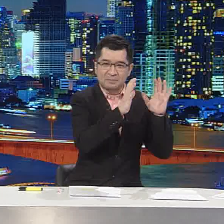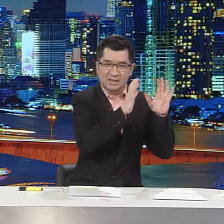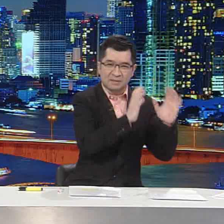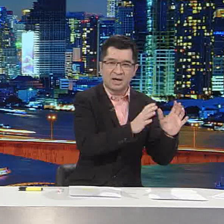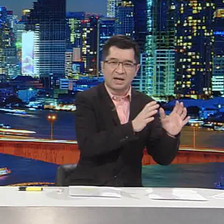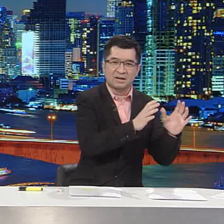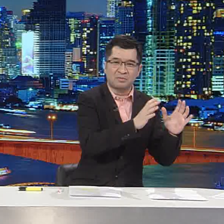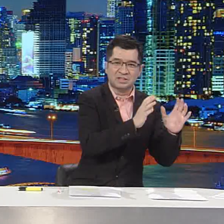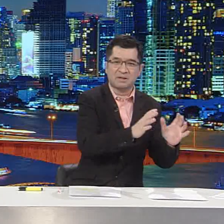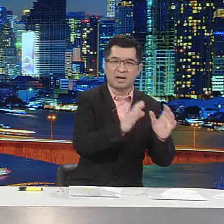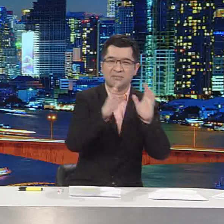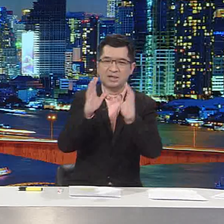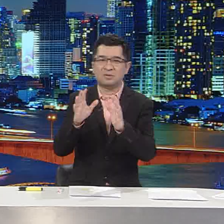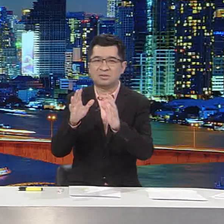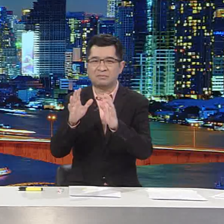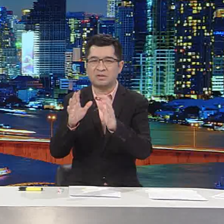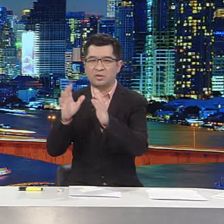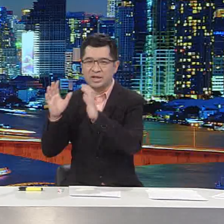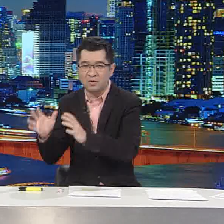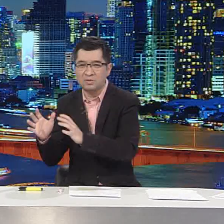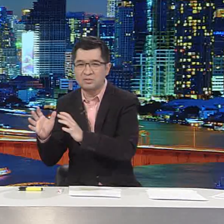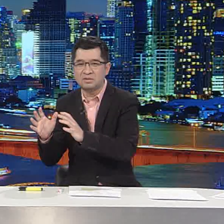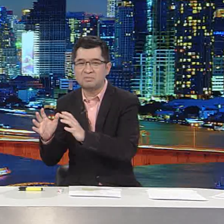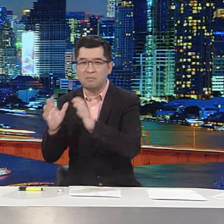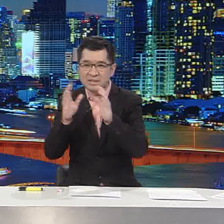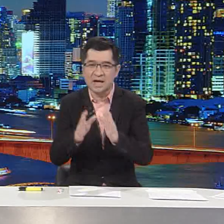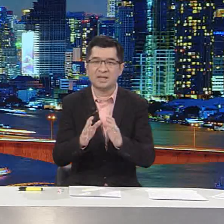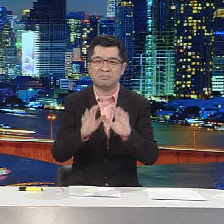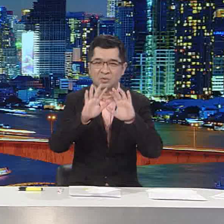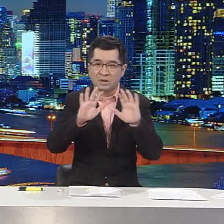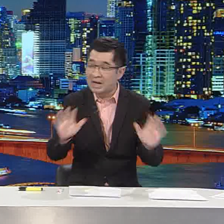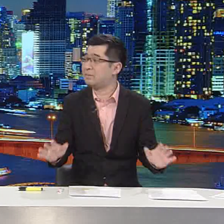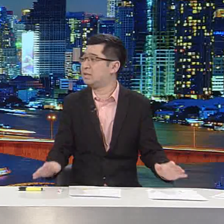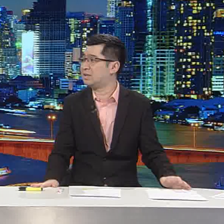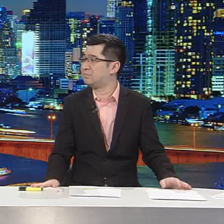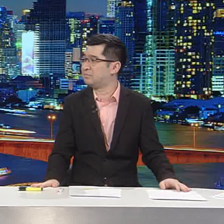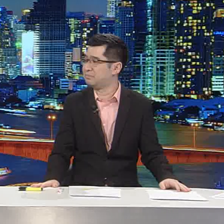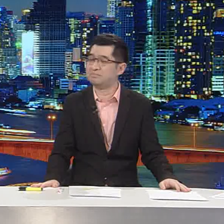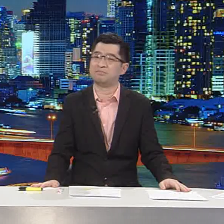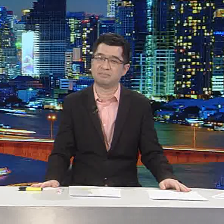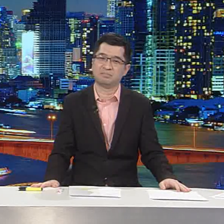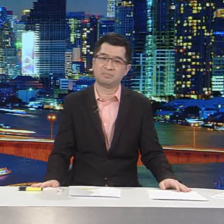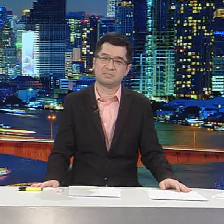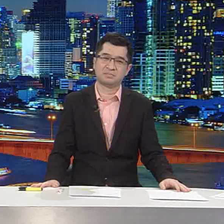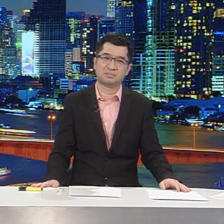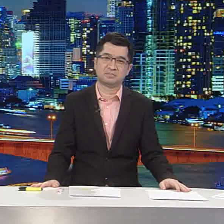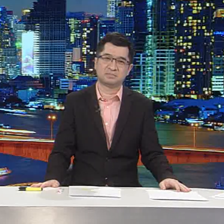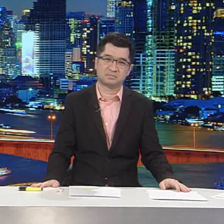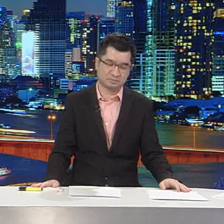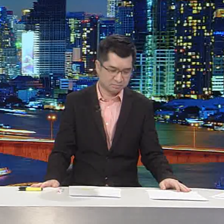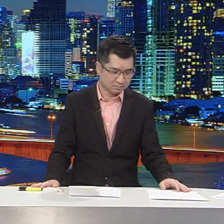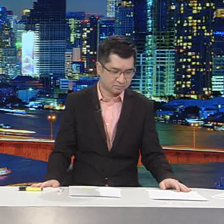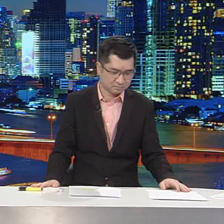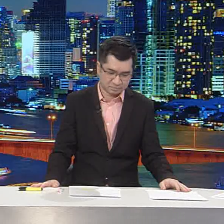เลือกประธานสภาว่าจะเป็นภาพเดียวกับวันบวชนายกผมมั่นใจมันคนละภาพกันเลยนะครับใช่แล้วแล้วก็ต้องวันที่